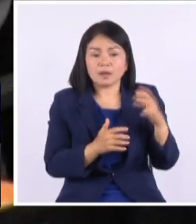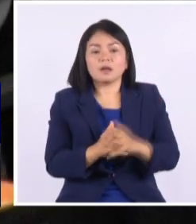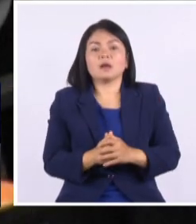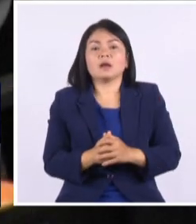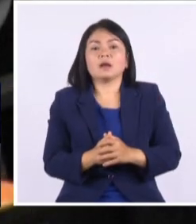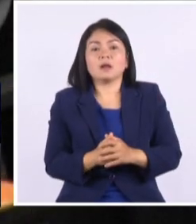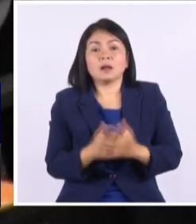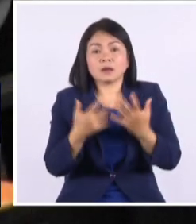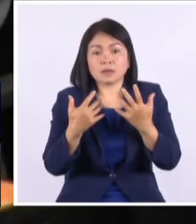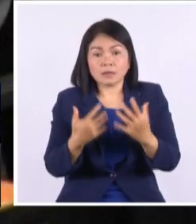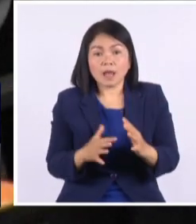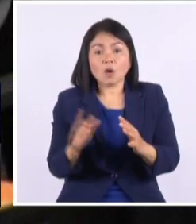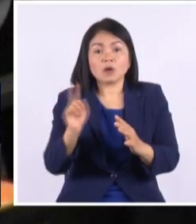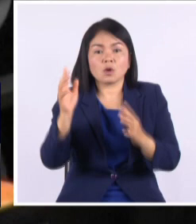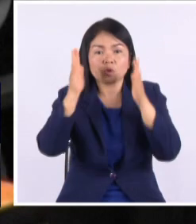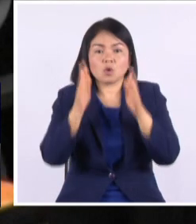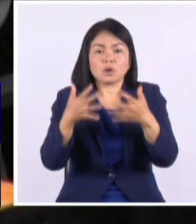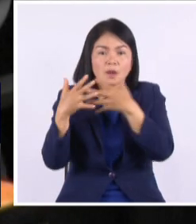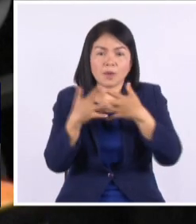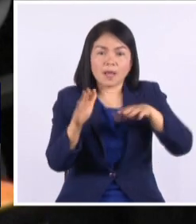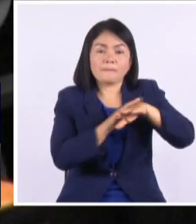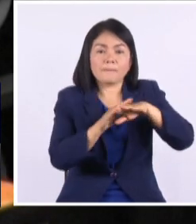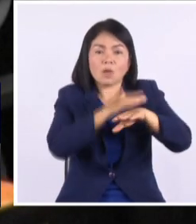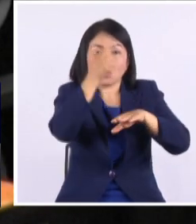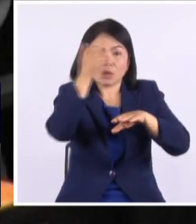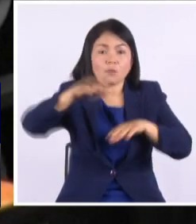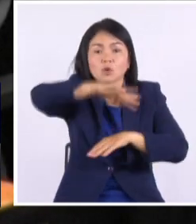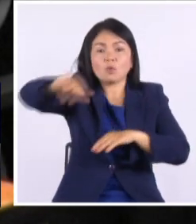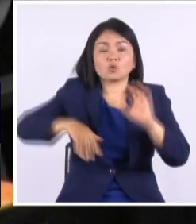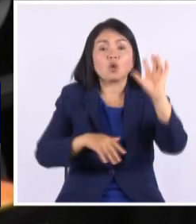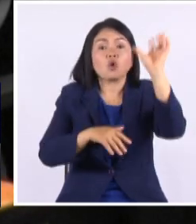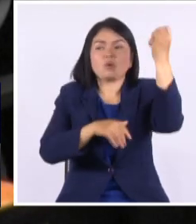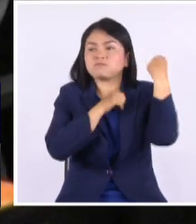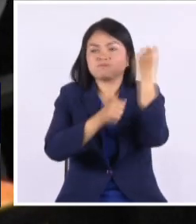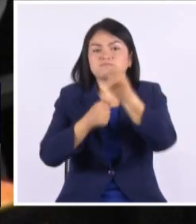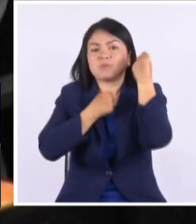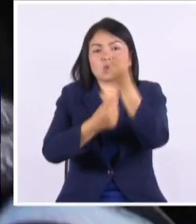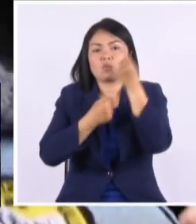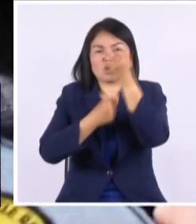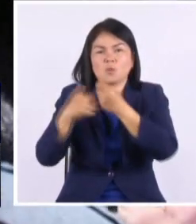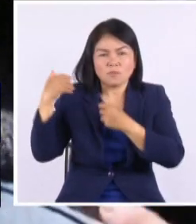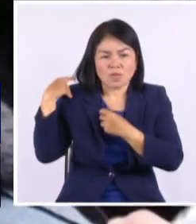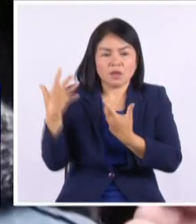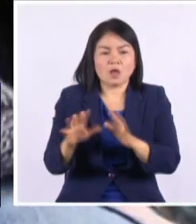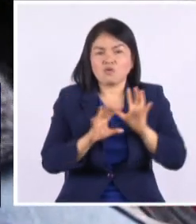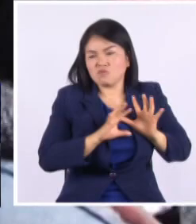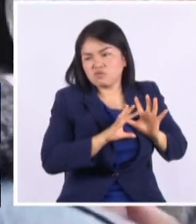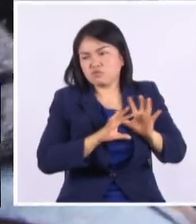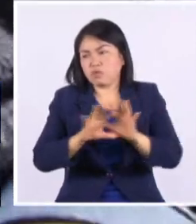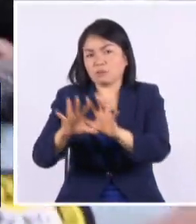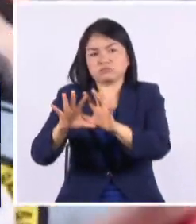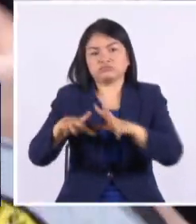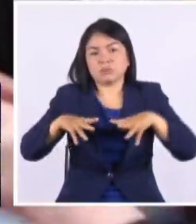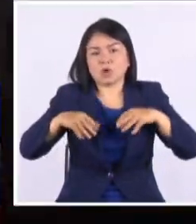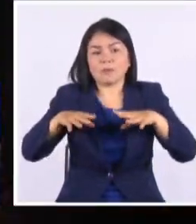ปลูกกษาBlack Light matterทำให้ใช้บริการผิวสีตัวสารัชๆทั่วโลกมีการประท้วงครั้งใหญ่ในการและมีการจราจลรุนแรงตามมาก